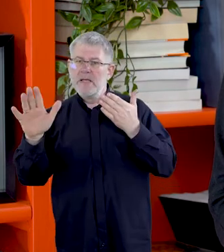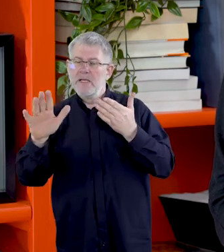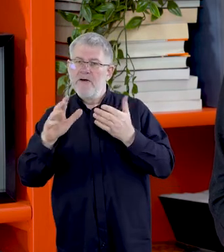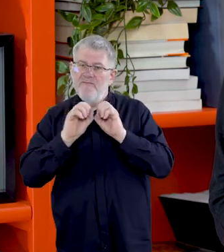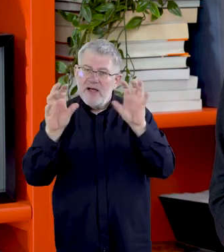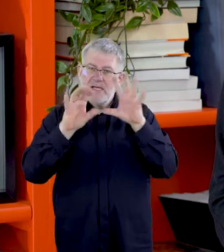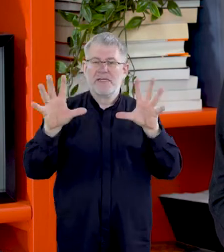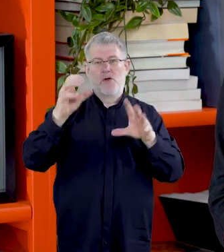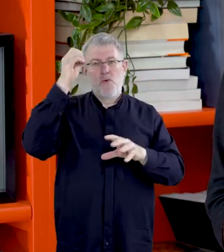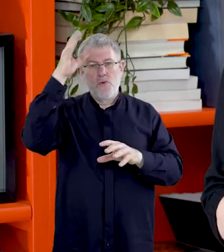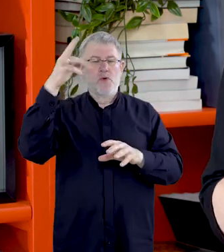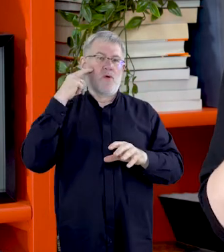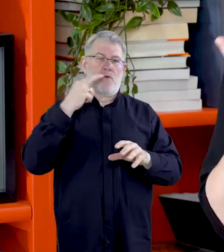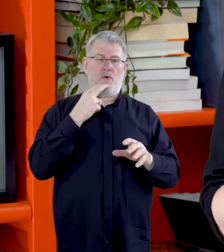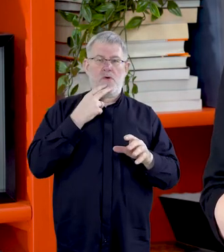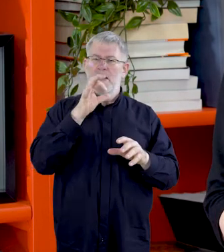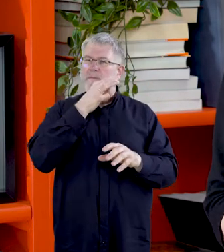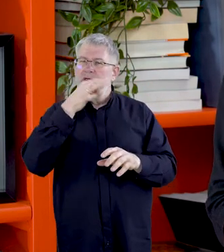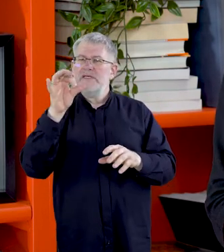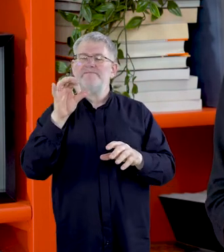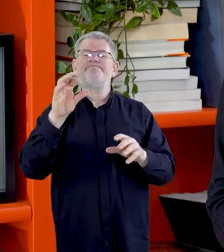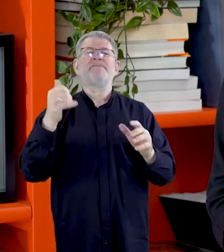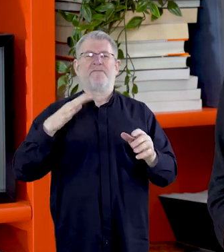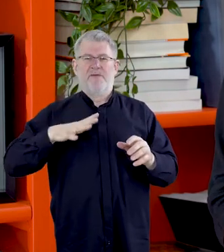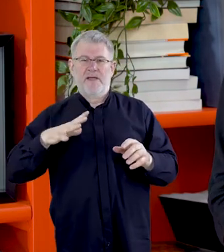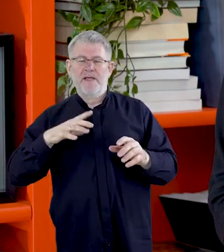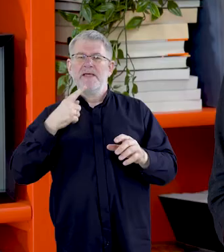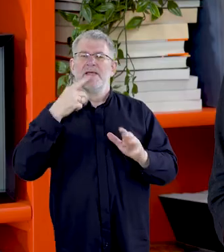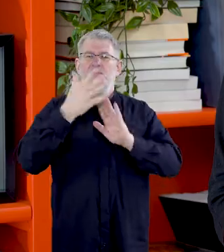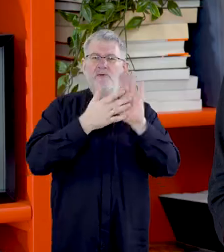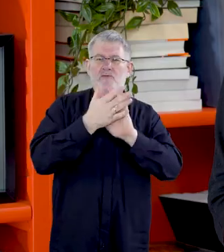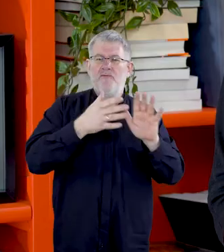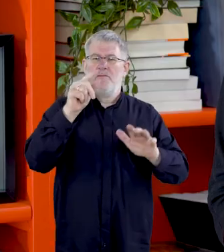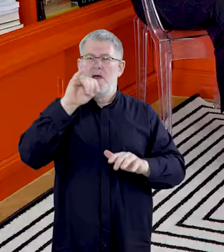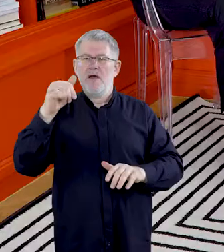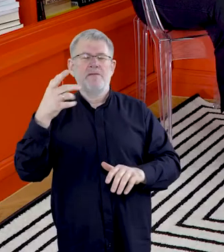osób głuchych, w specyfikę języka, w zbudowaniu tego szacunku dla języka,